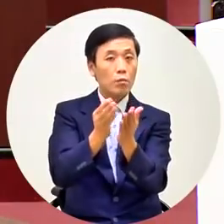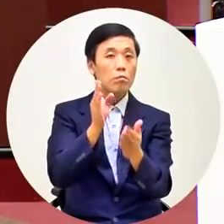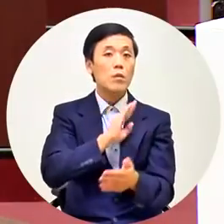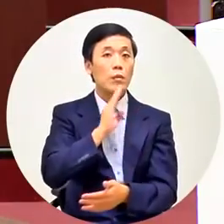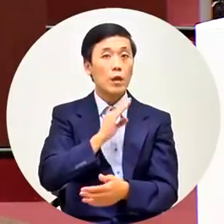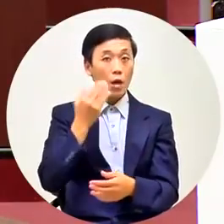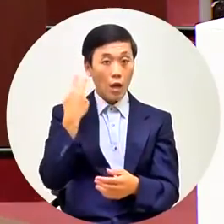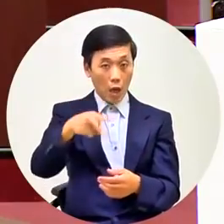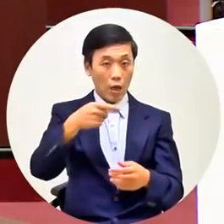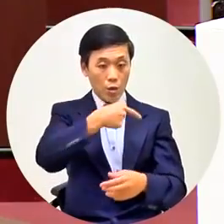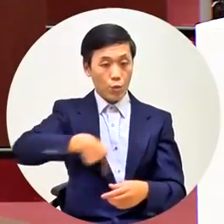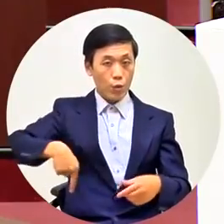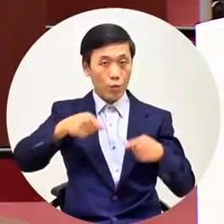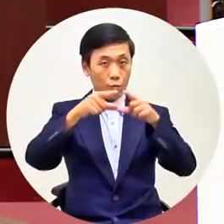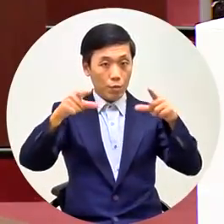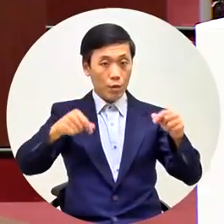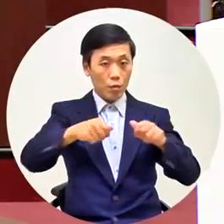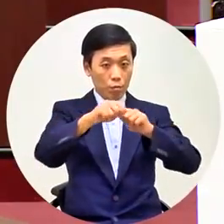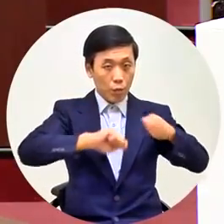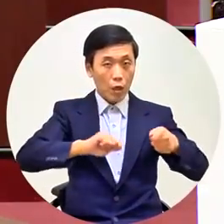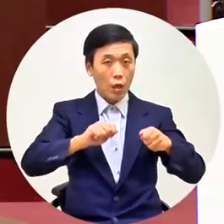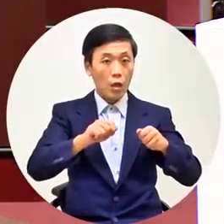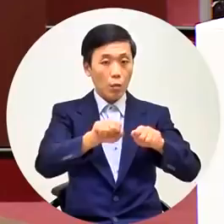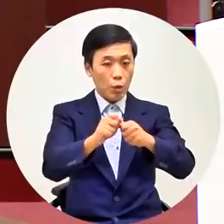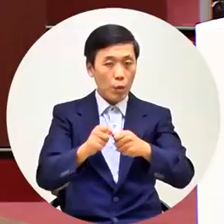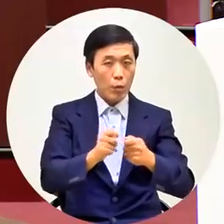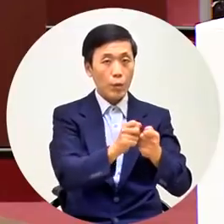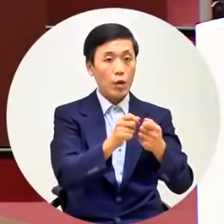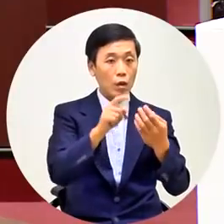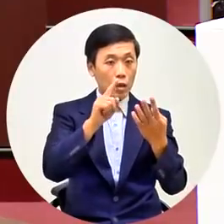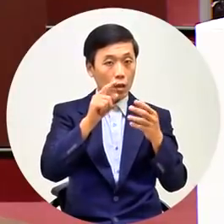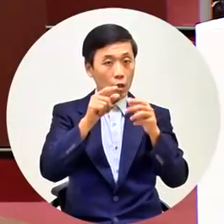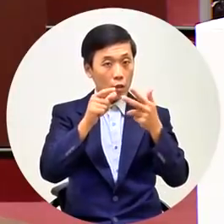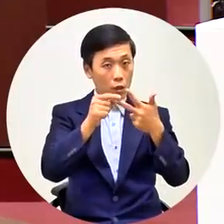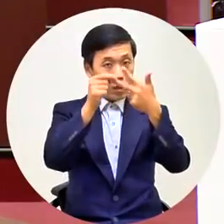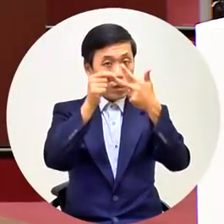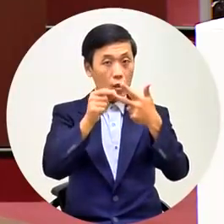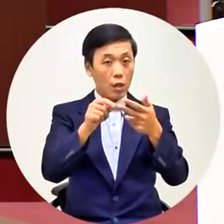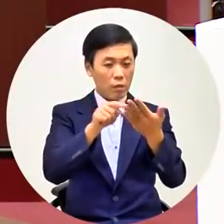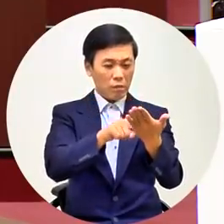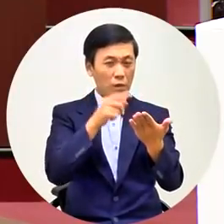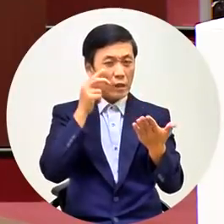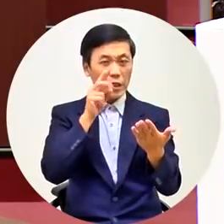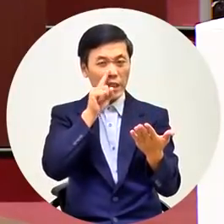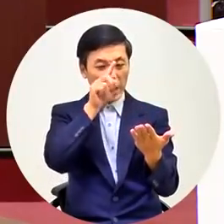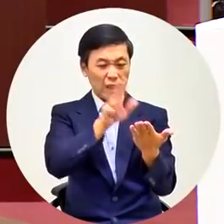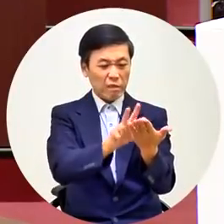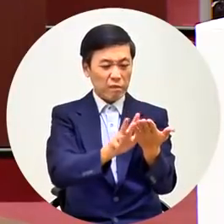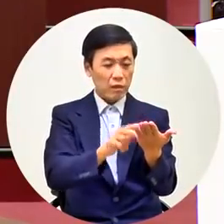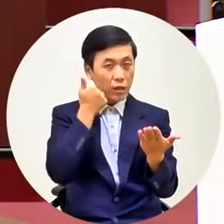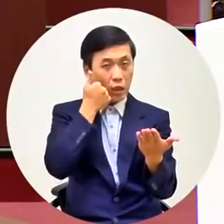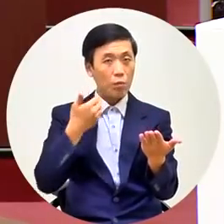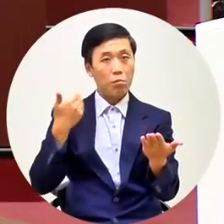七、将选举票污染至不能辨别所签选为何人；八、不加签签完全空